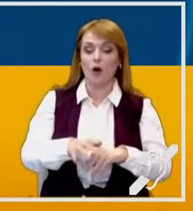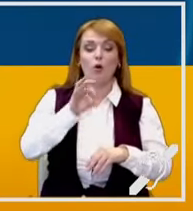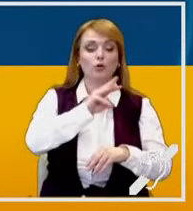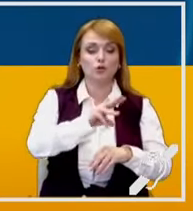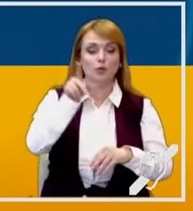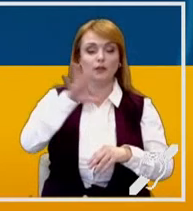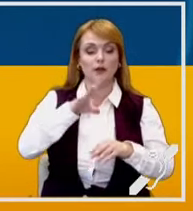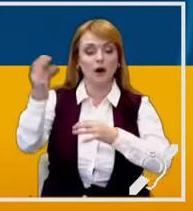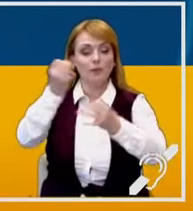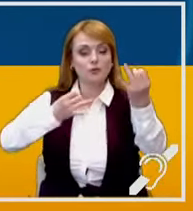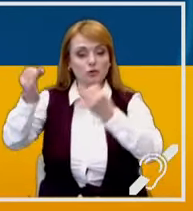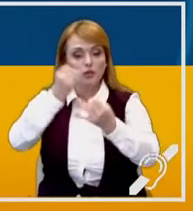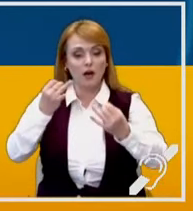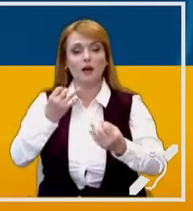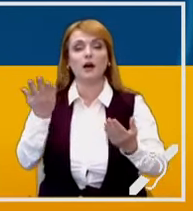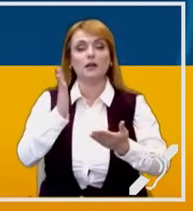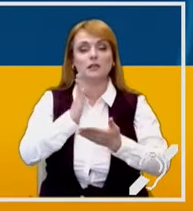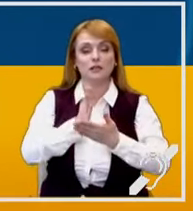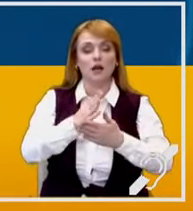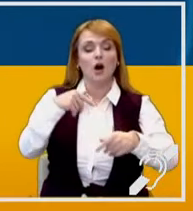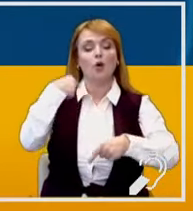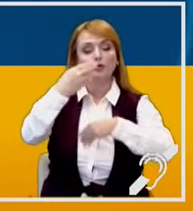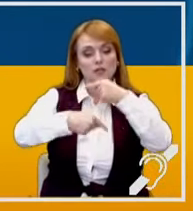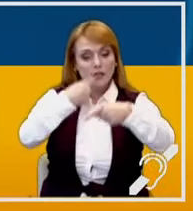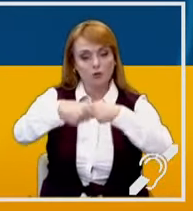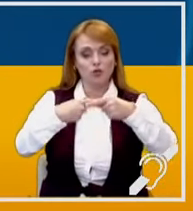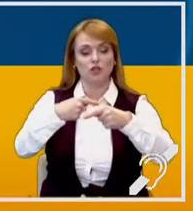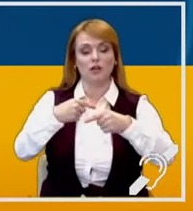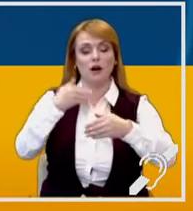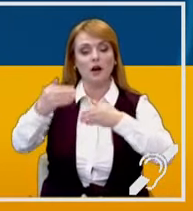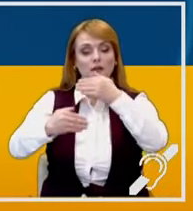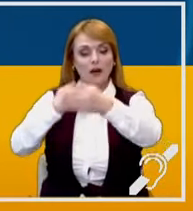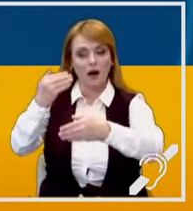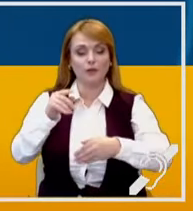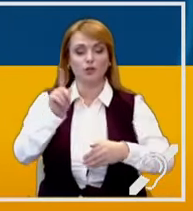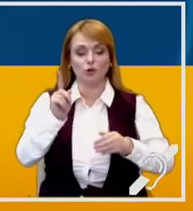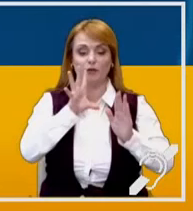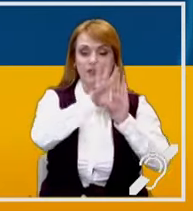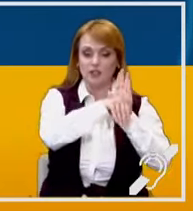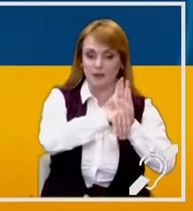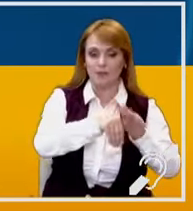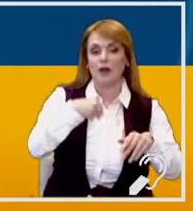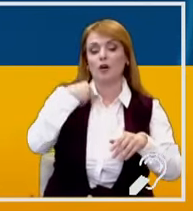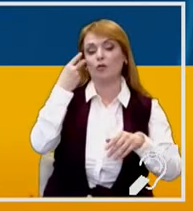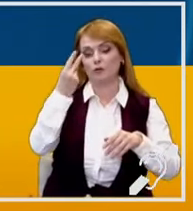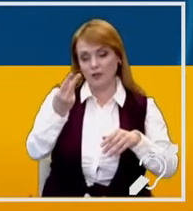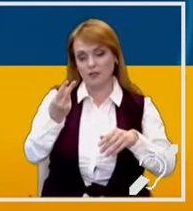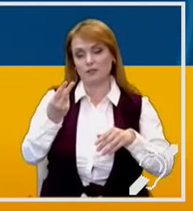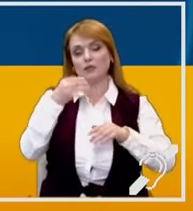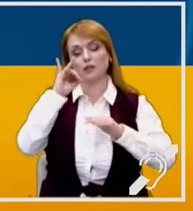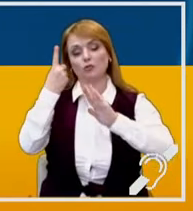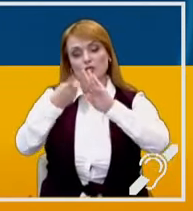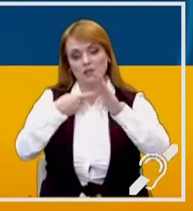discutat oficialii și care sunt următoarele etape pe calea aderării, ne spune colega noastră Svetlana Gore, care se află la Bruxelles și